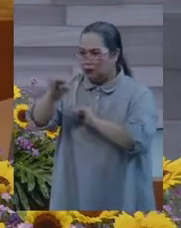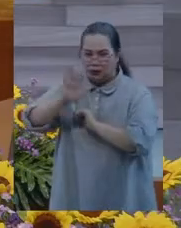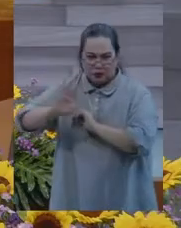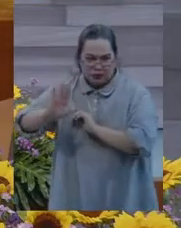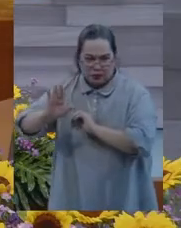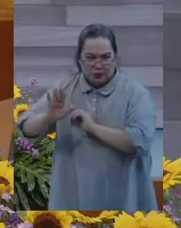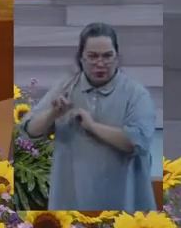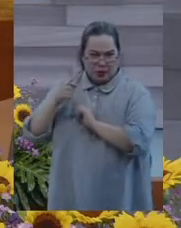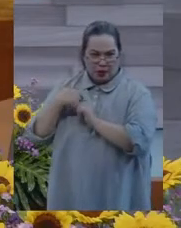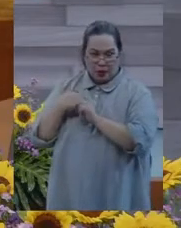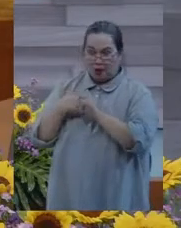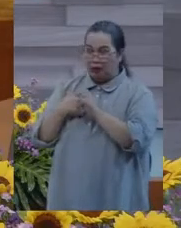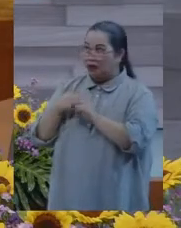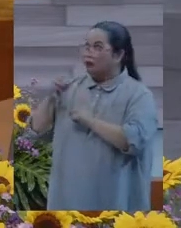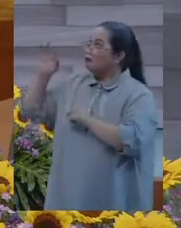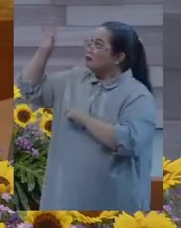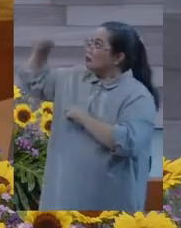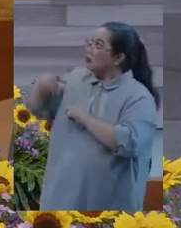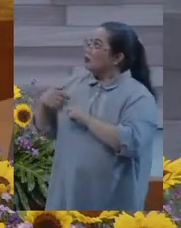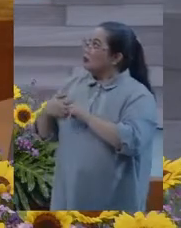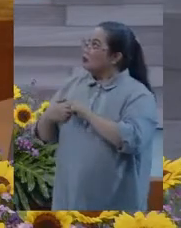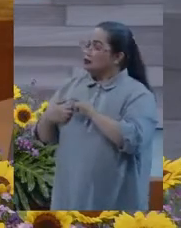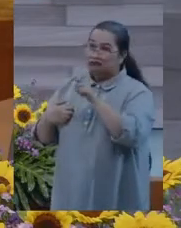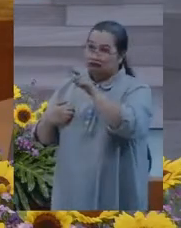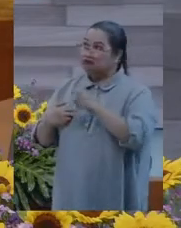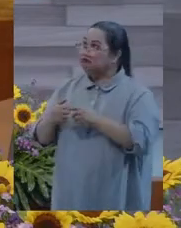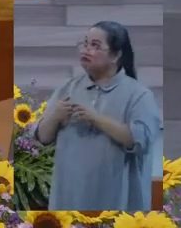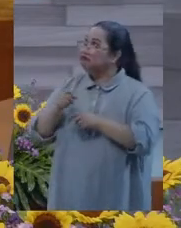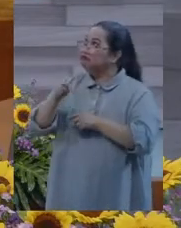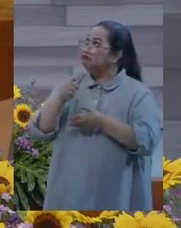humingi siya ng rest back sa ating Panginoon.